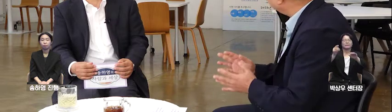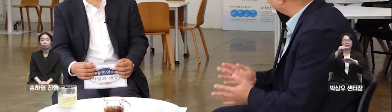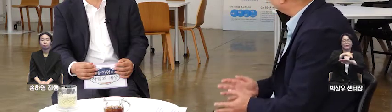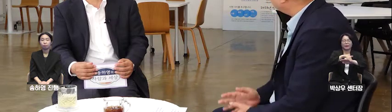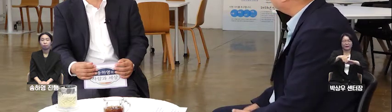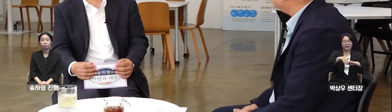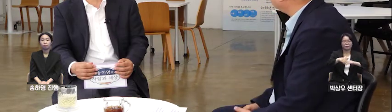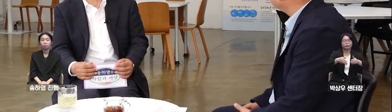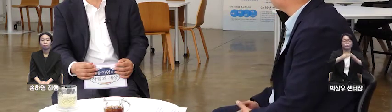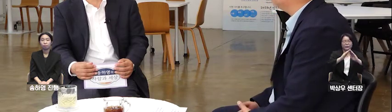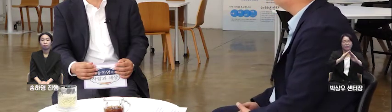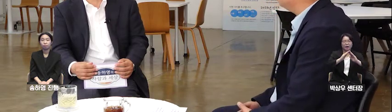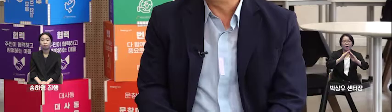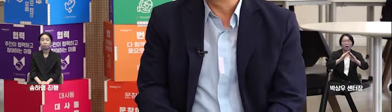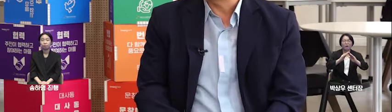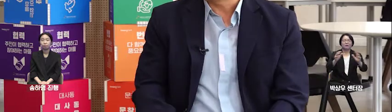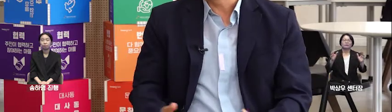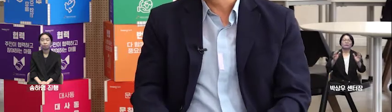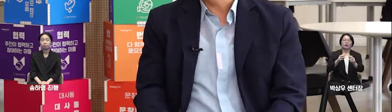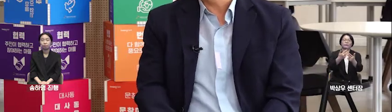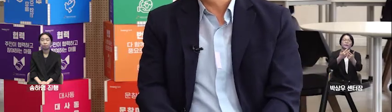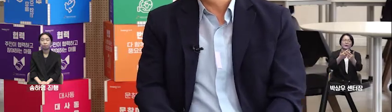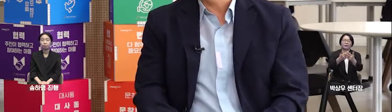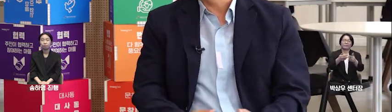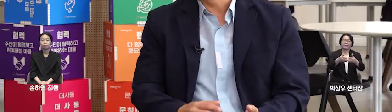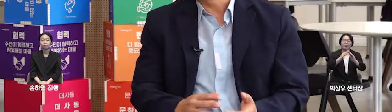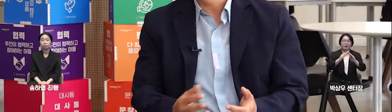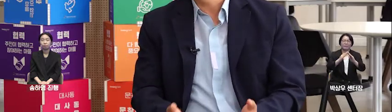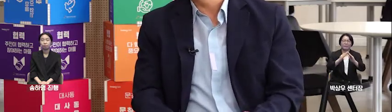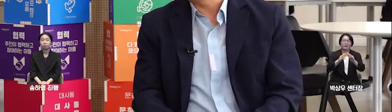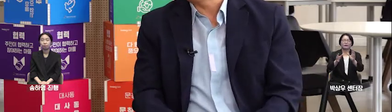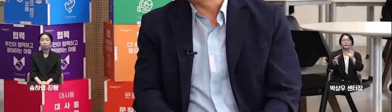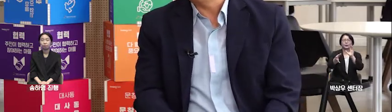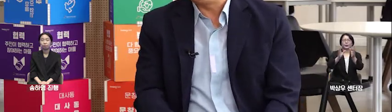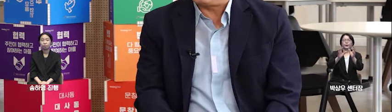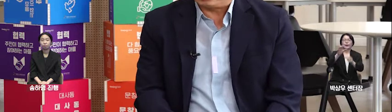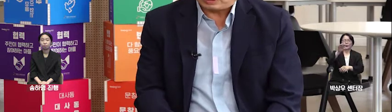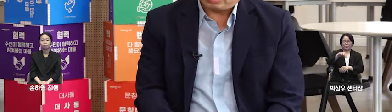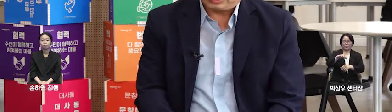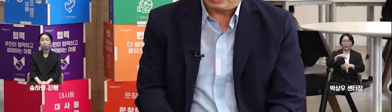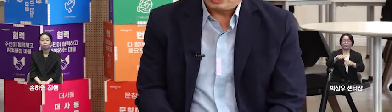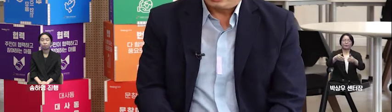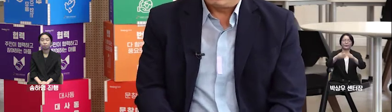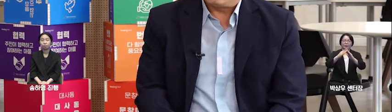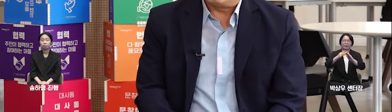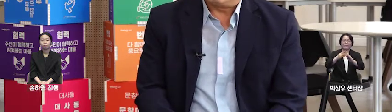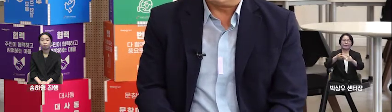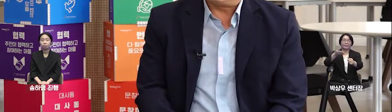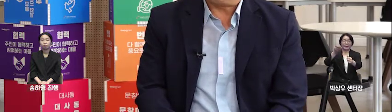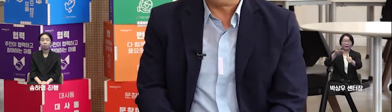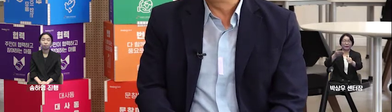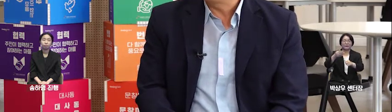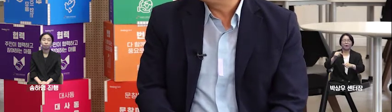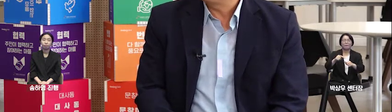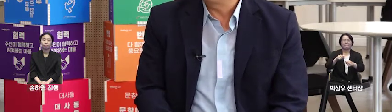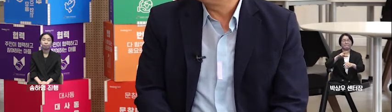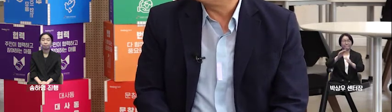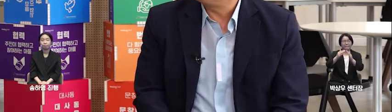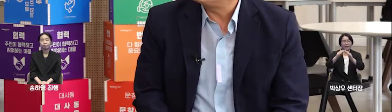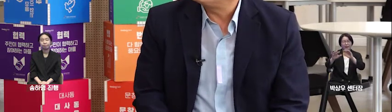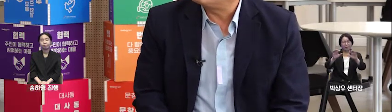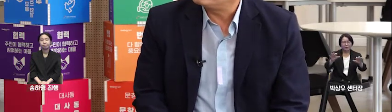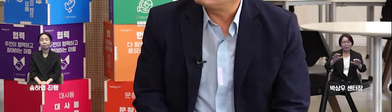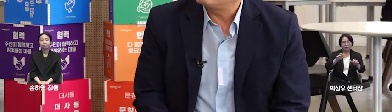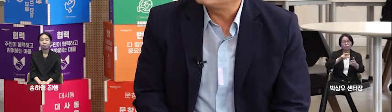협의체를 구성하도록 하고 또 아까 이제 말씀드렸듯이 주민의 어떤 공론장을 만들도록 하고요. 또 마을 의제들을